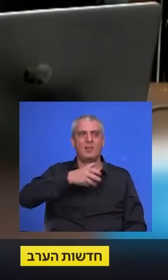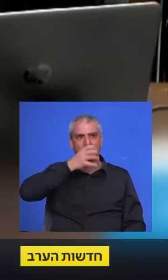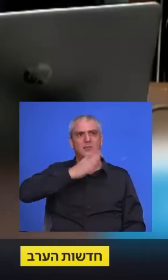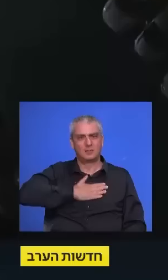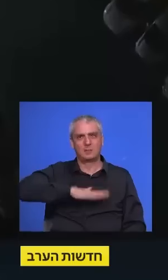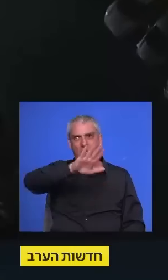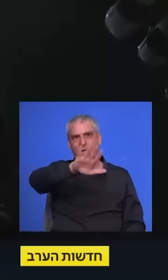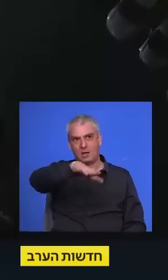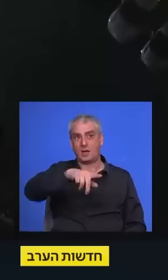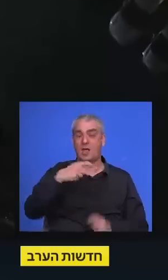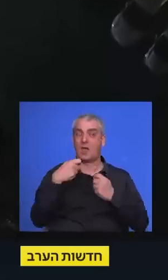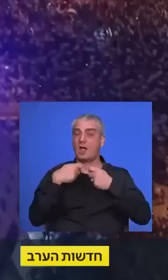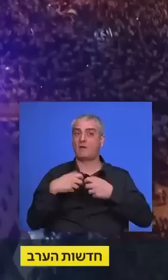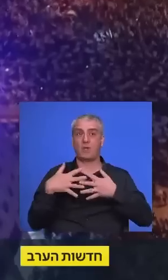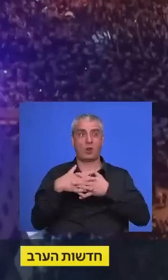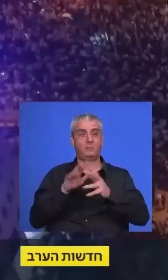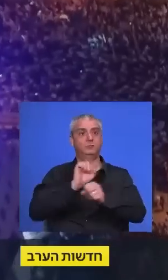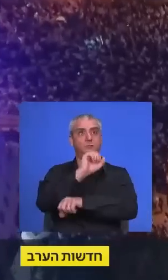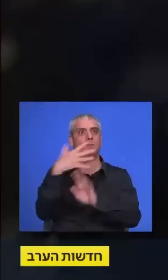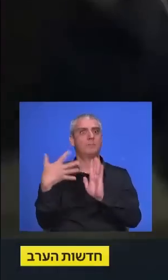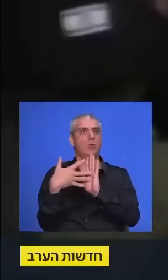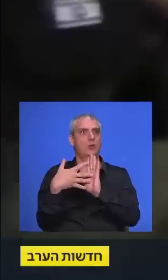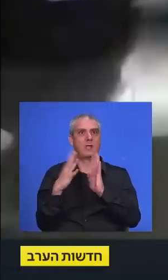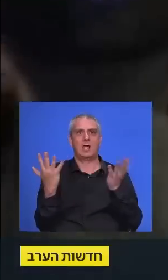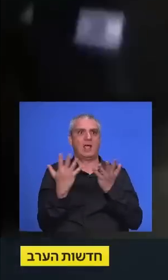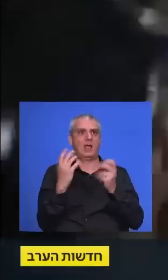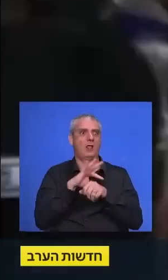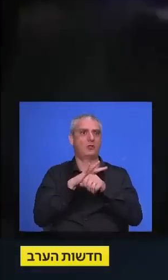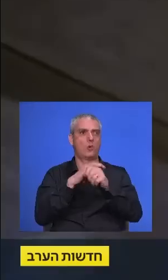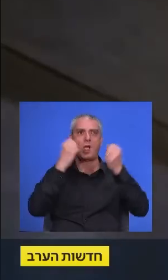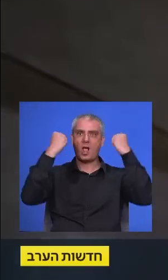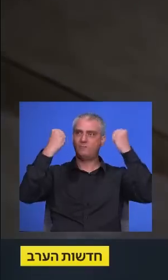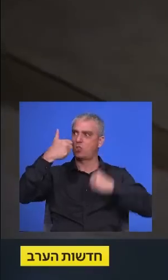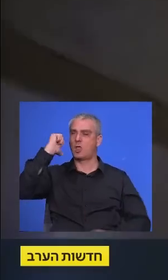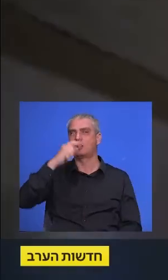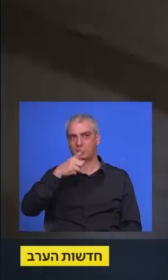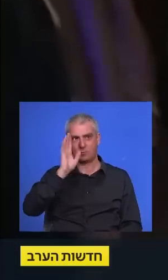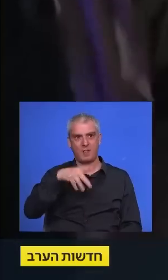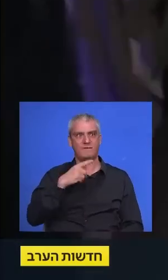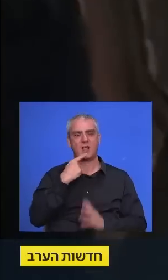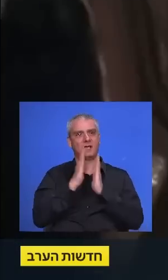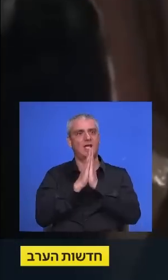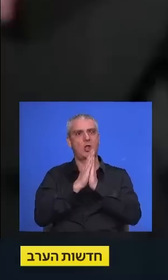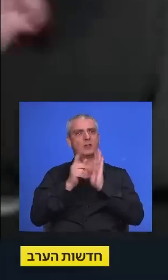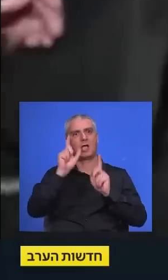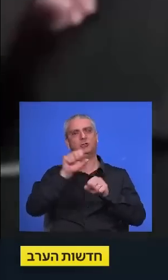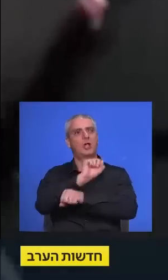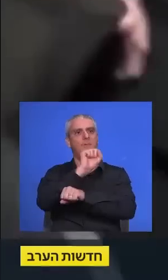שיקרו שיקרו. חברי הקואליציה מתחו ביקורת חריפה על האופן שבו נועלו ההפגנות אתמול וגם על הקריאות של ראשי המחאה.